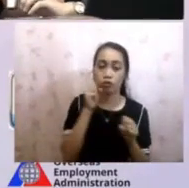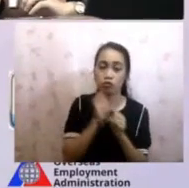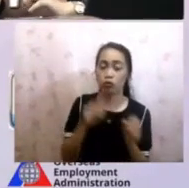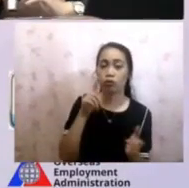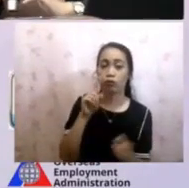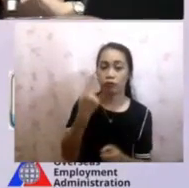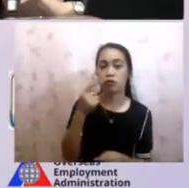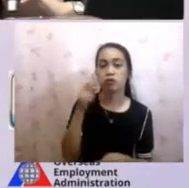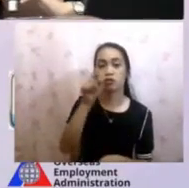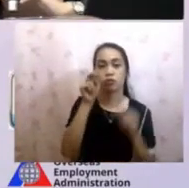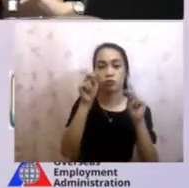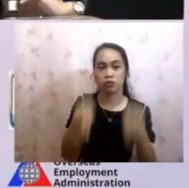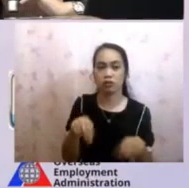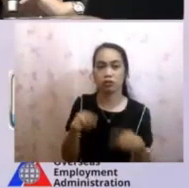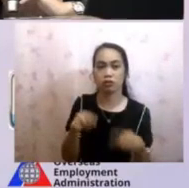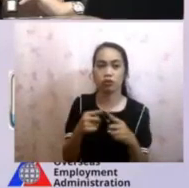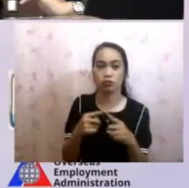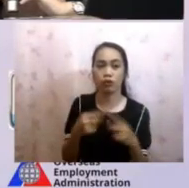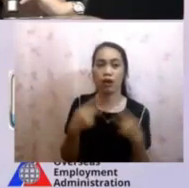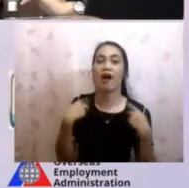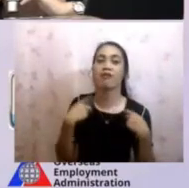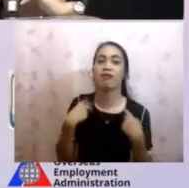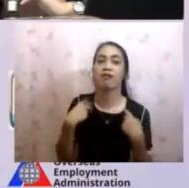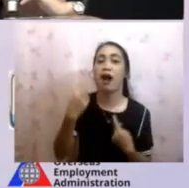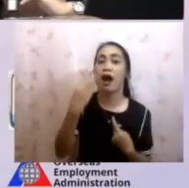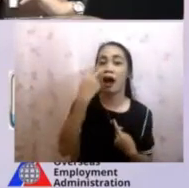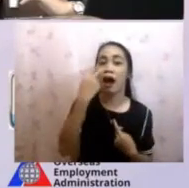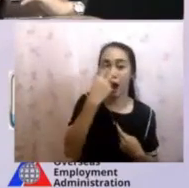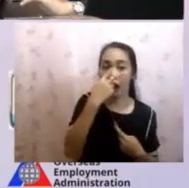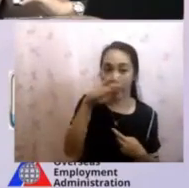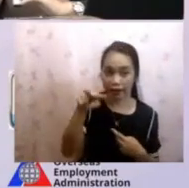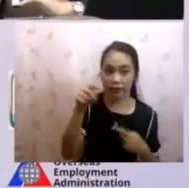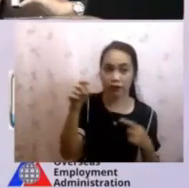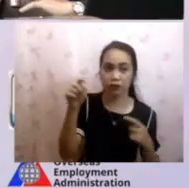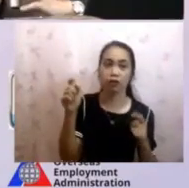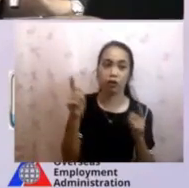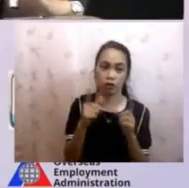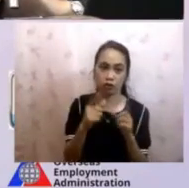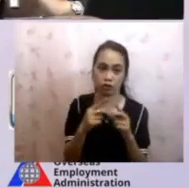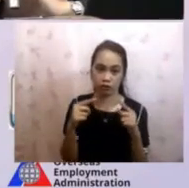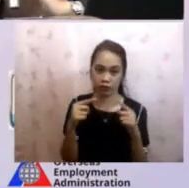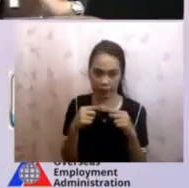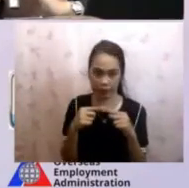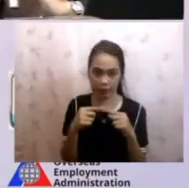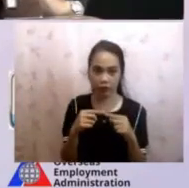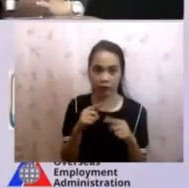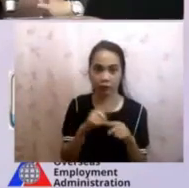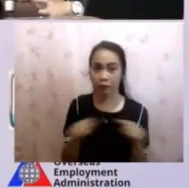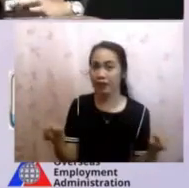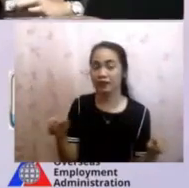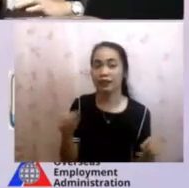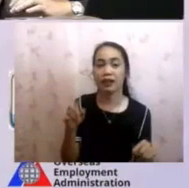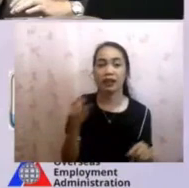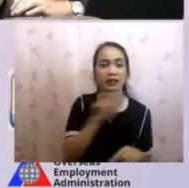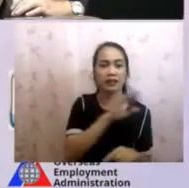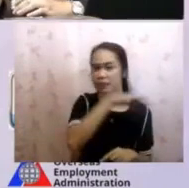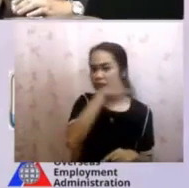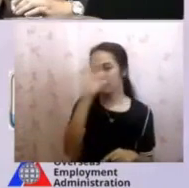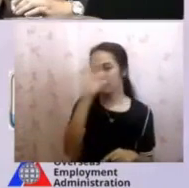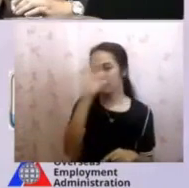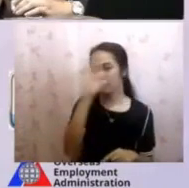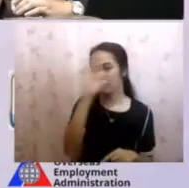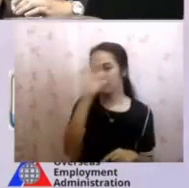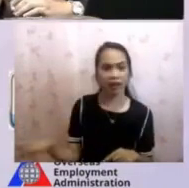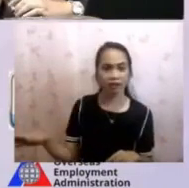kaayo kung mag-interview tao niya, imuran tutukan siya, like imuragin siya tutukan, nga muran na siya Masyag ka nang imo